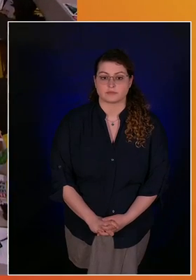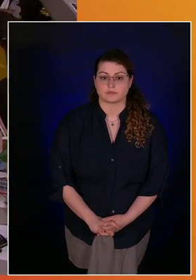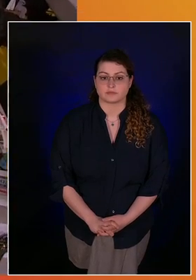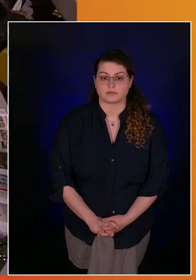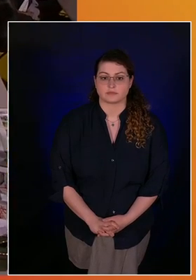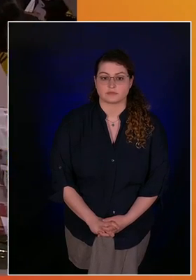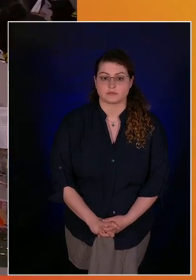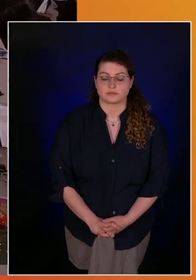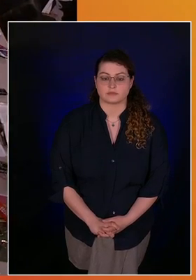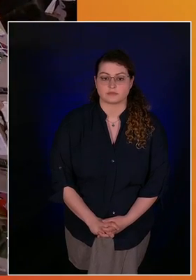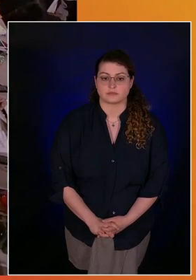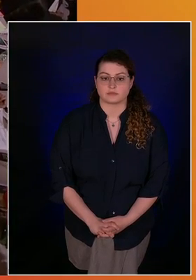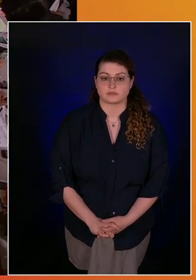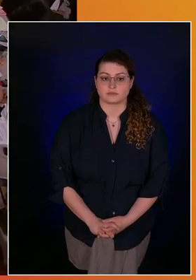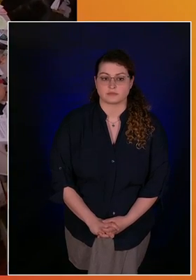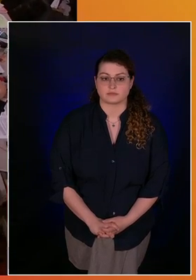par